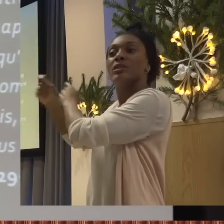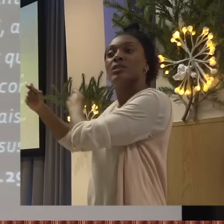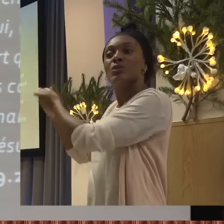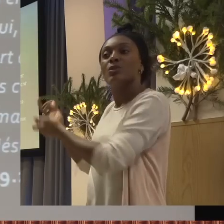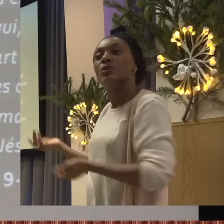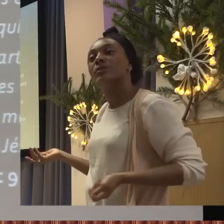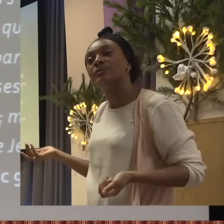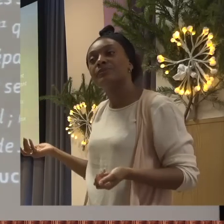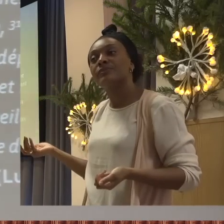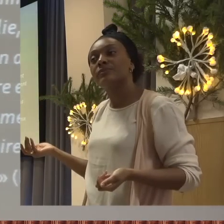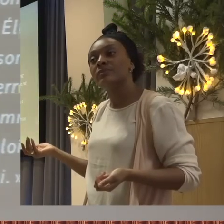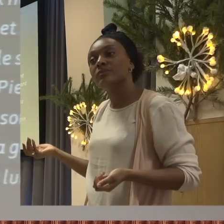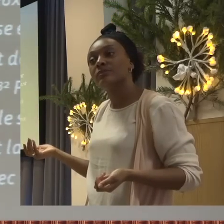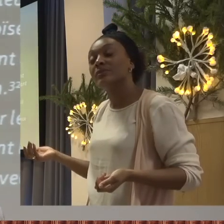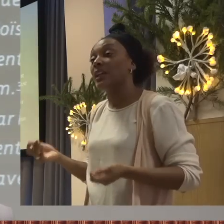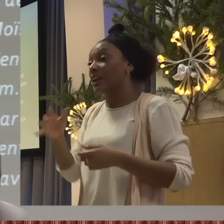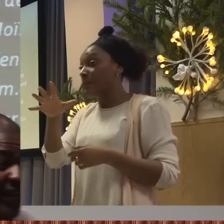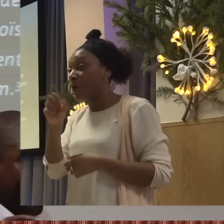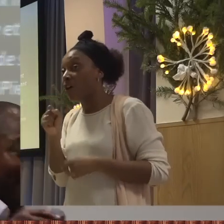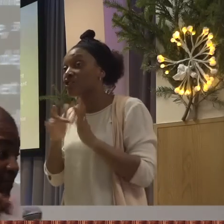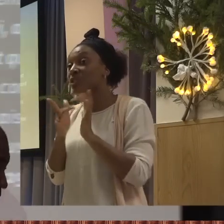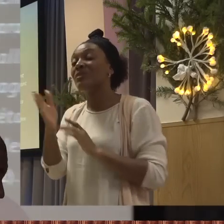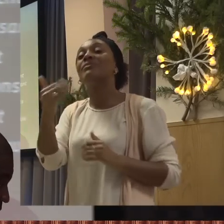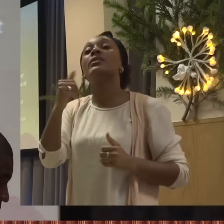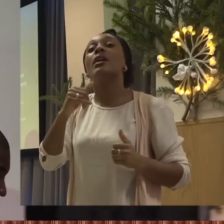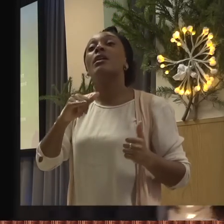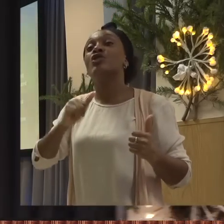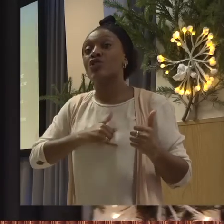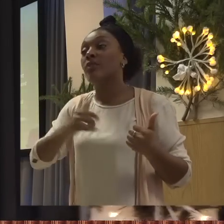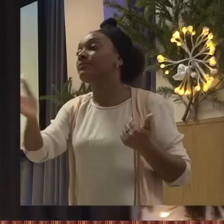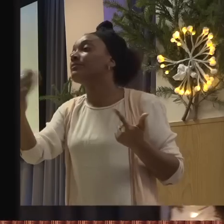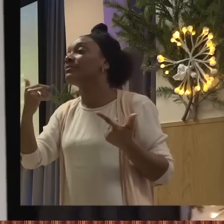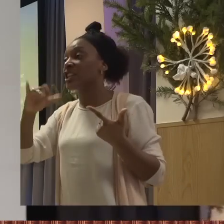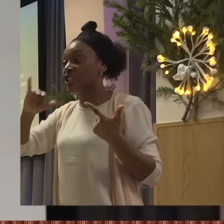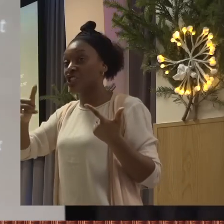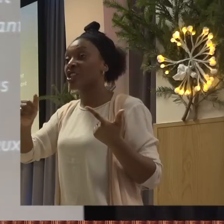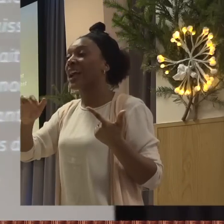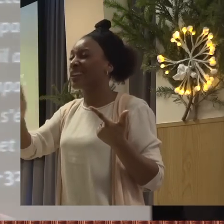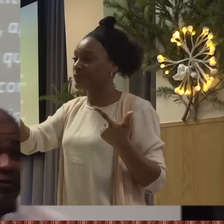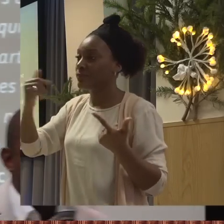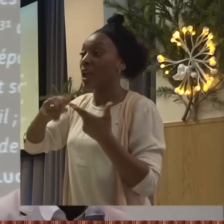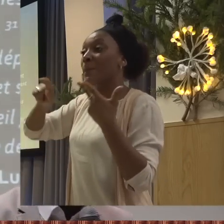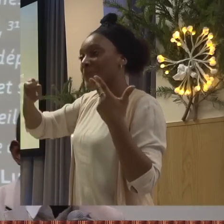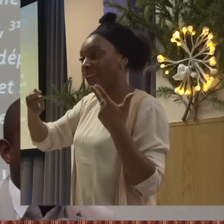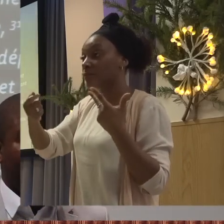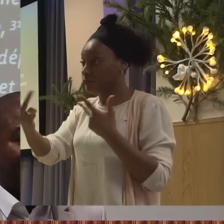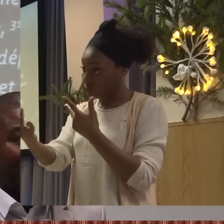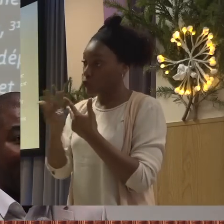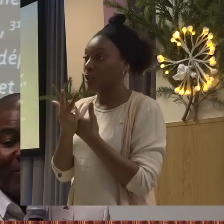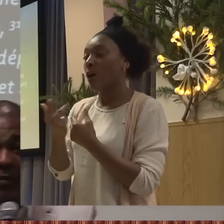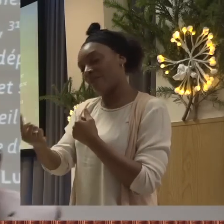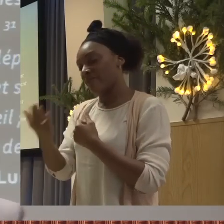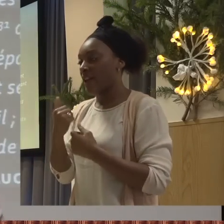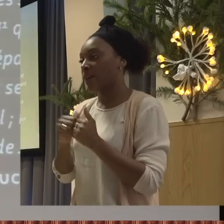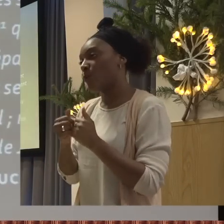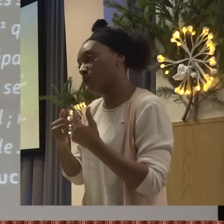prendre 3 apôtres, Pierre, Jean et Jacques. Il dit, venez avec moi. Et